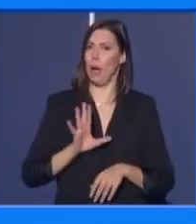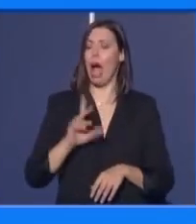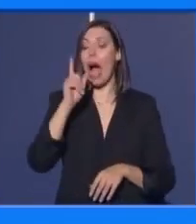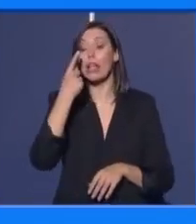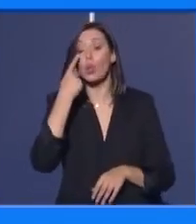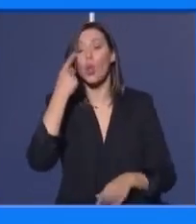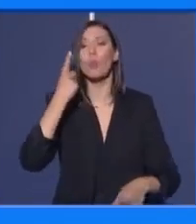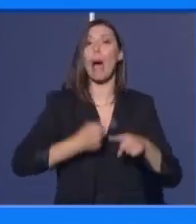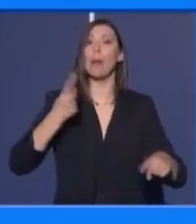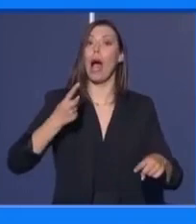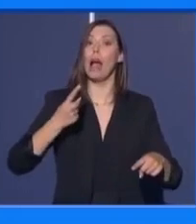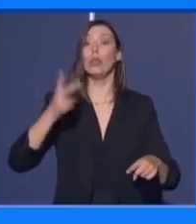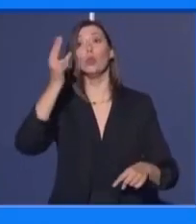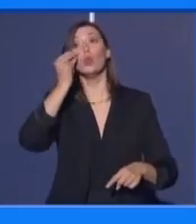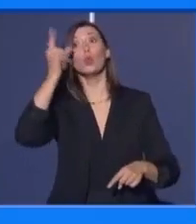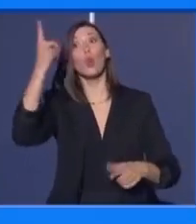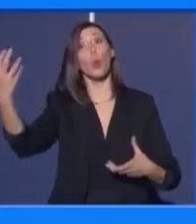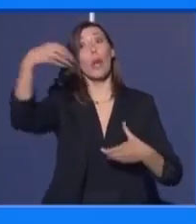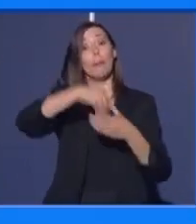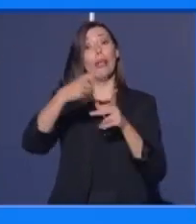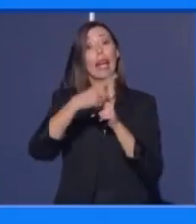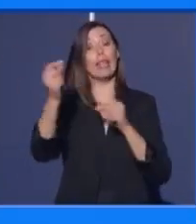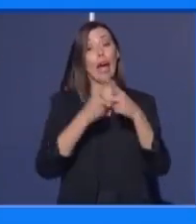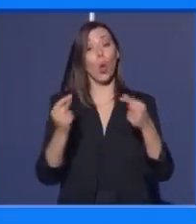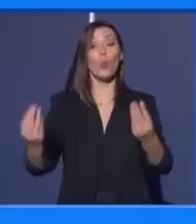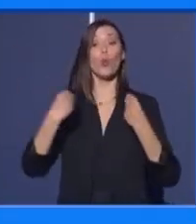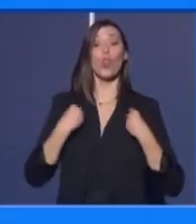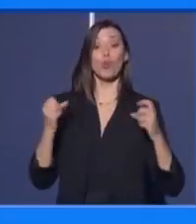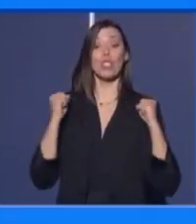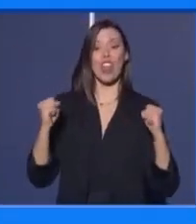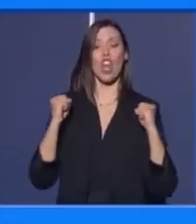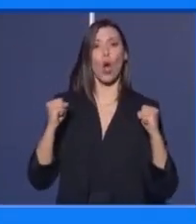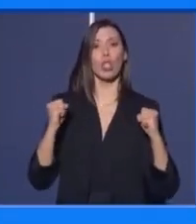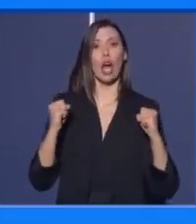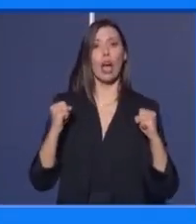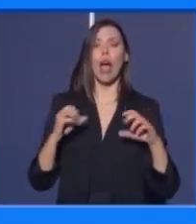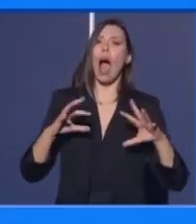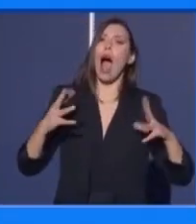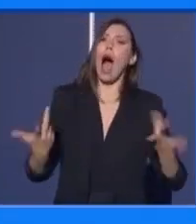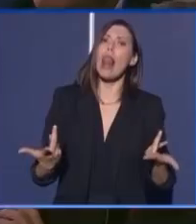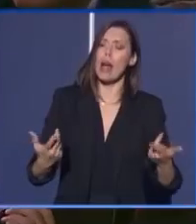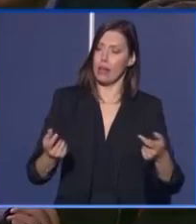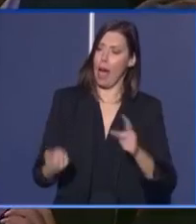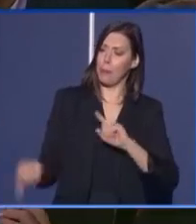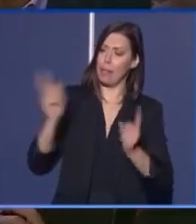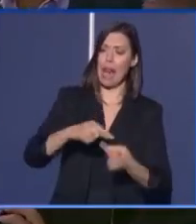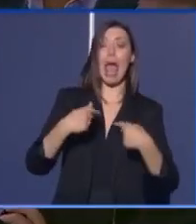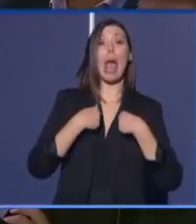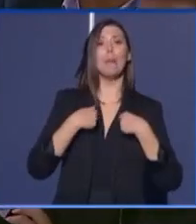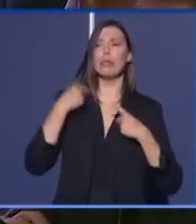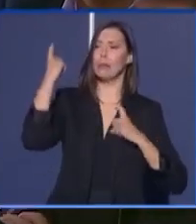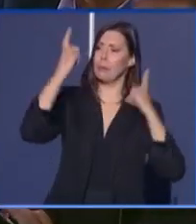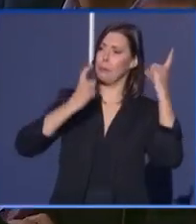θα σταθεροποιούσε τα Σκόπια. Αλλά φτάσαμε πια στο σημείο εμείς, οι φιλοατλαντιστές, να